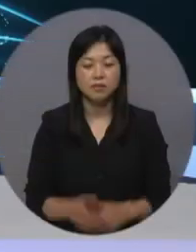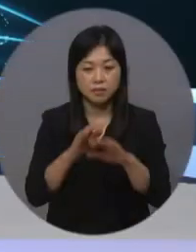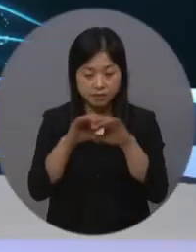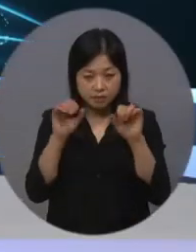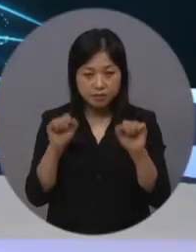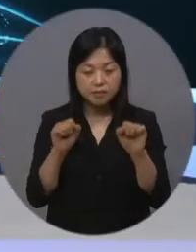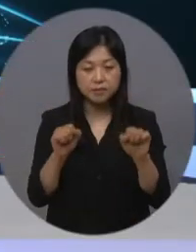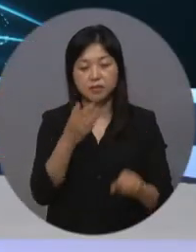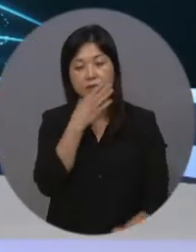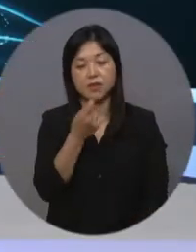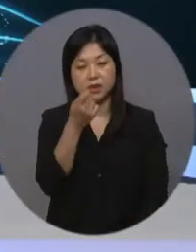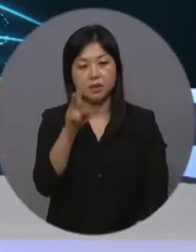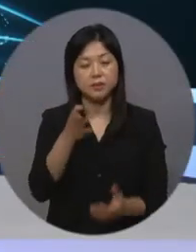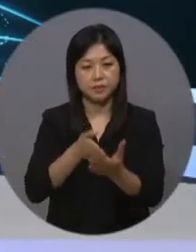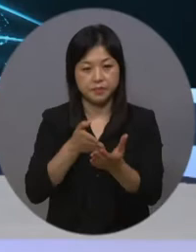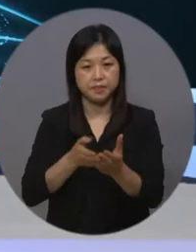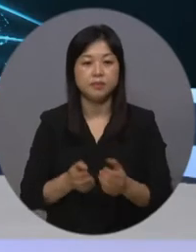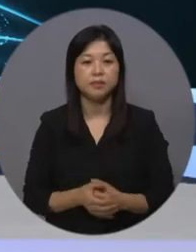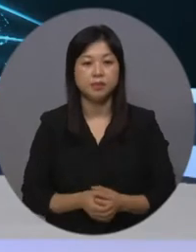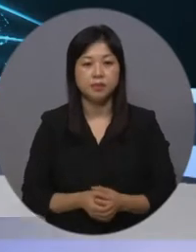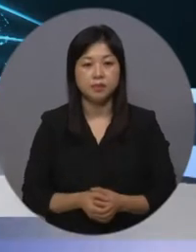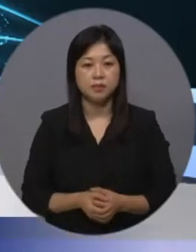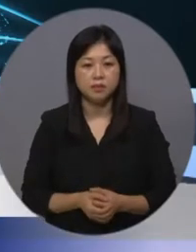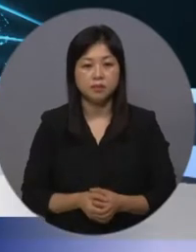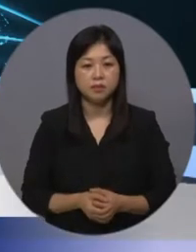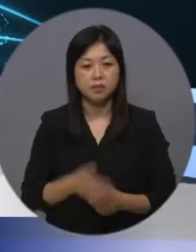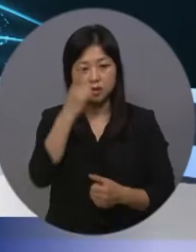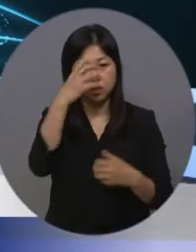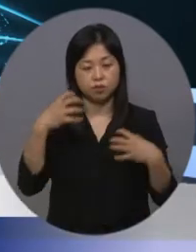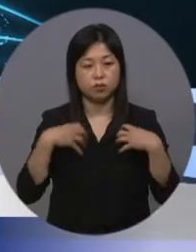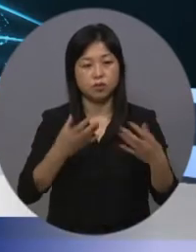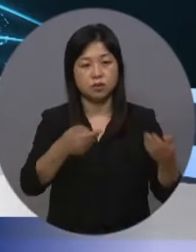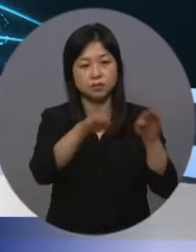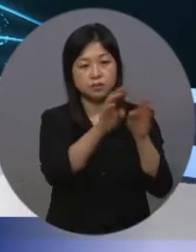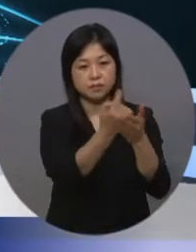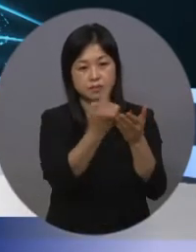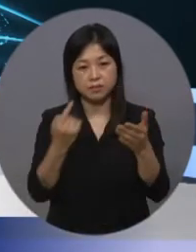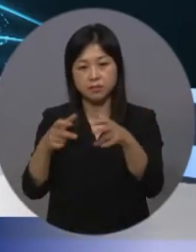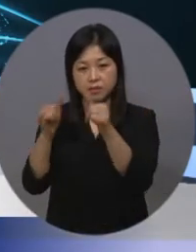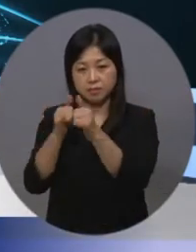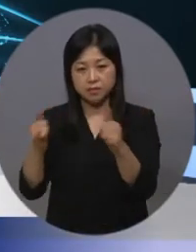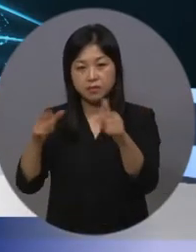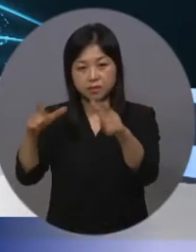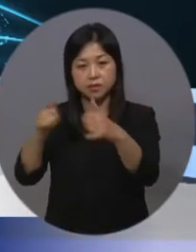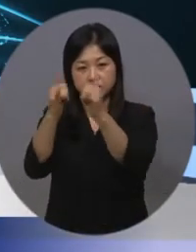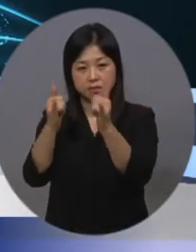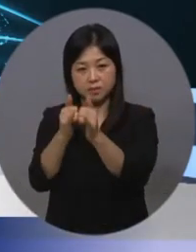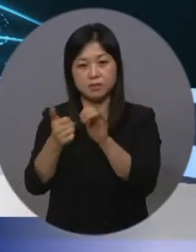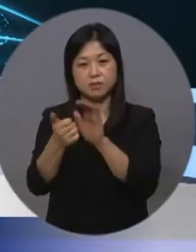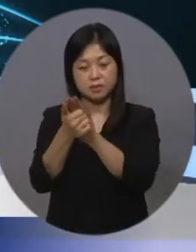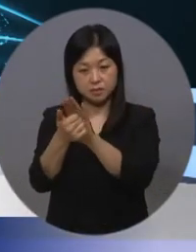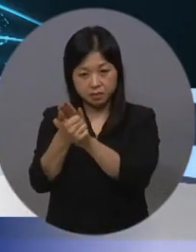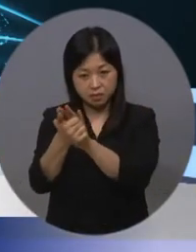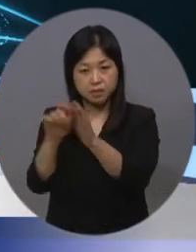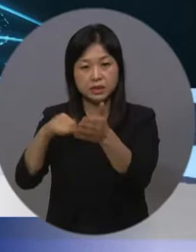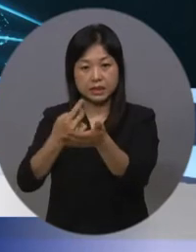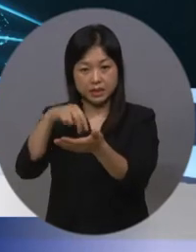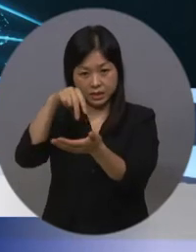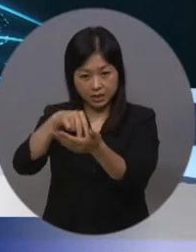시청자 여러분 안녕하십니까? 복지TV 뉴스입니다. 정부가 탈시설 장애인 지역사회 자립지원 로드맵을